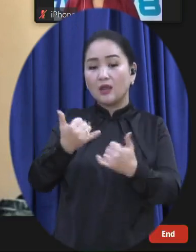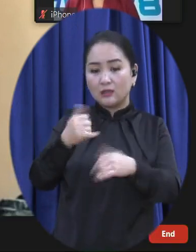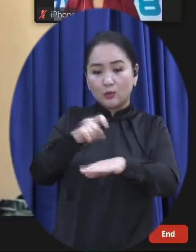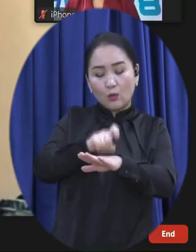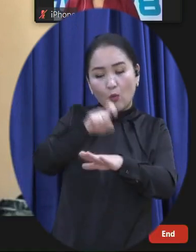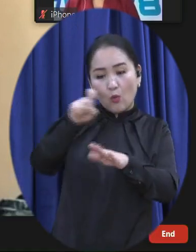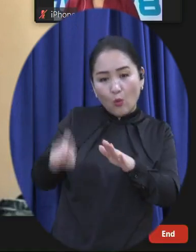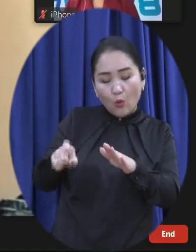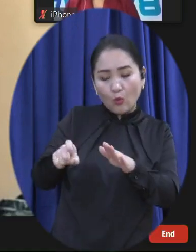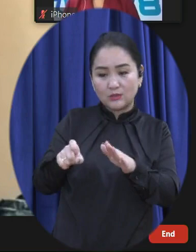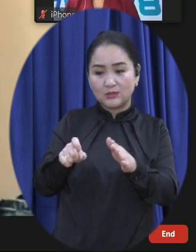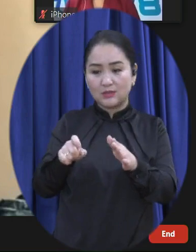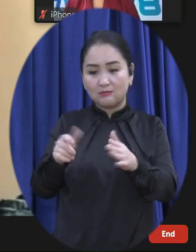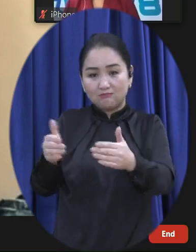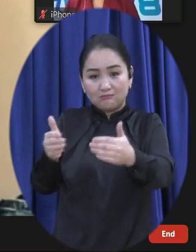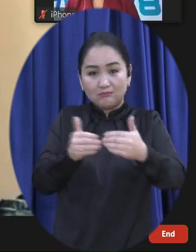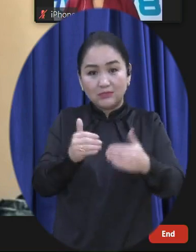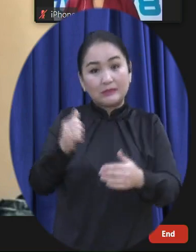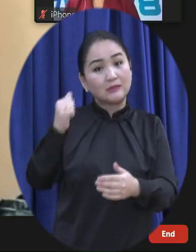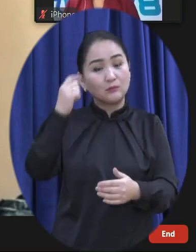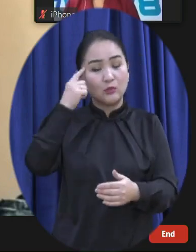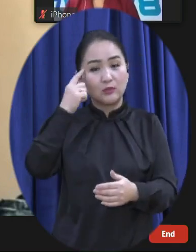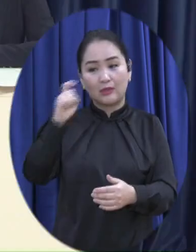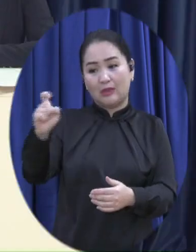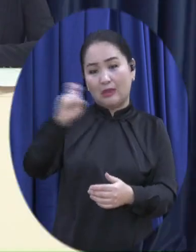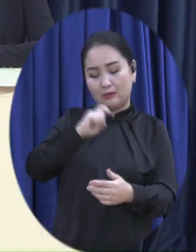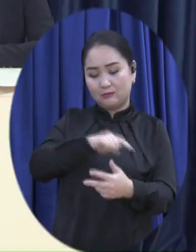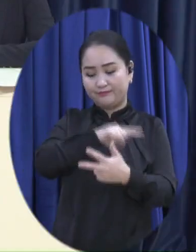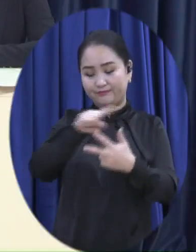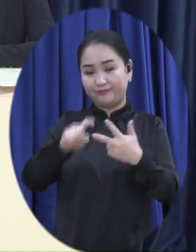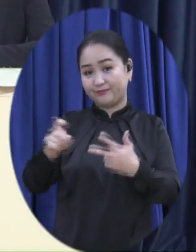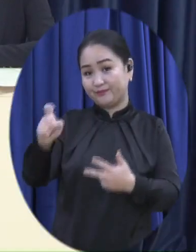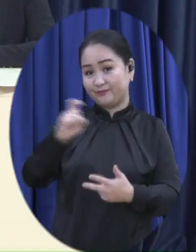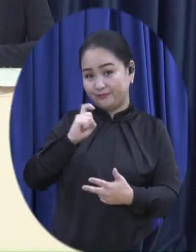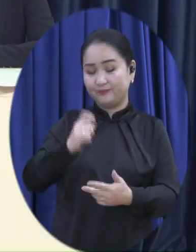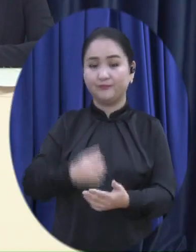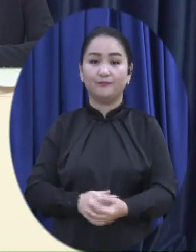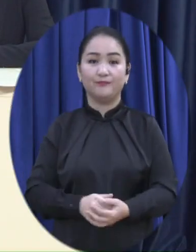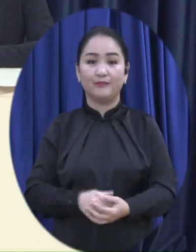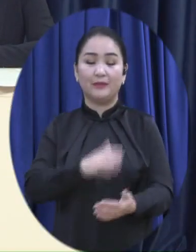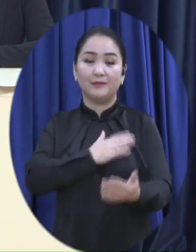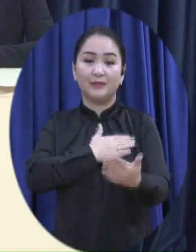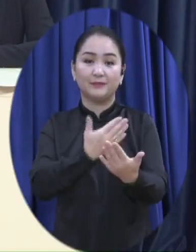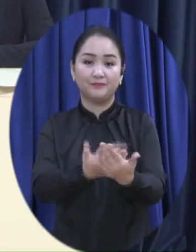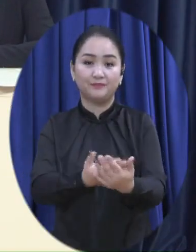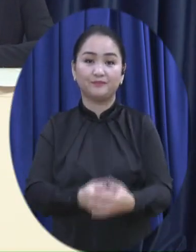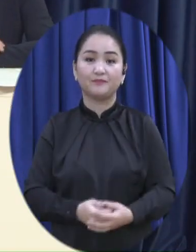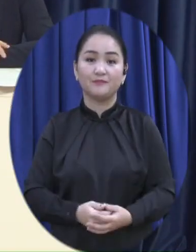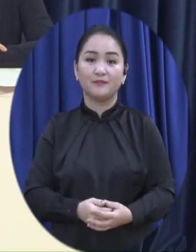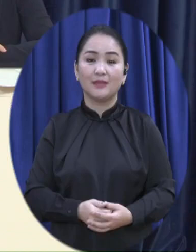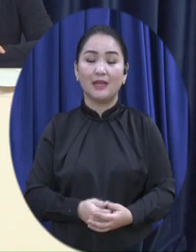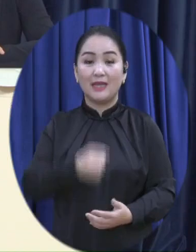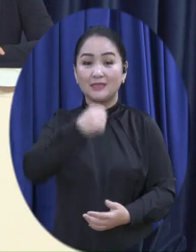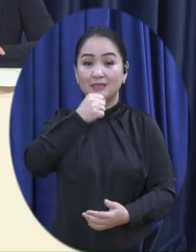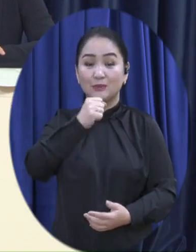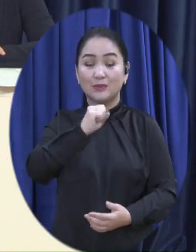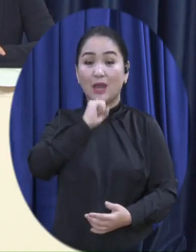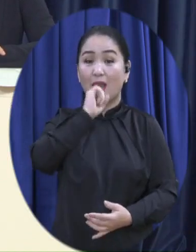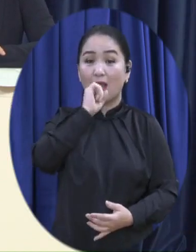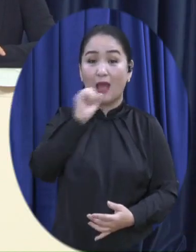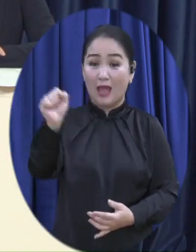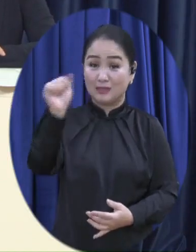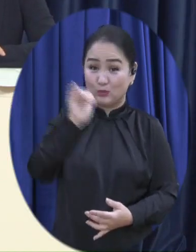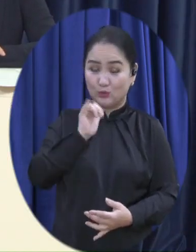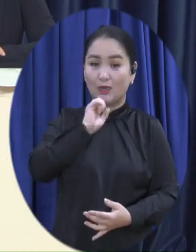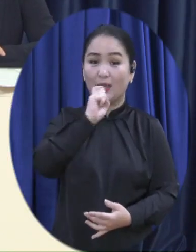бүхэн тооцоолж байгаа вэ? Энэ асуултанд хариулт авъя. За баярлалаа. Сэтгүүлчийн асуултанд хариулъя. За тийм